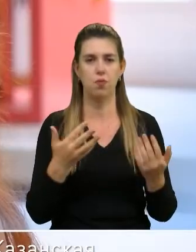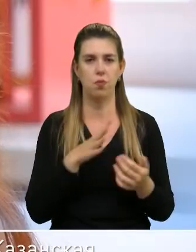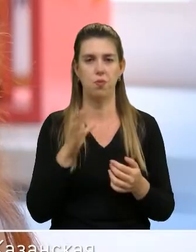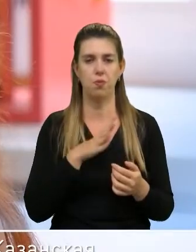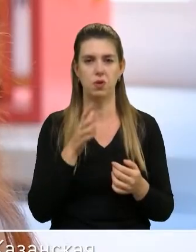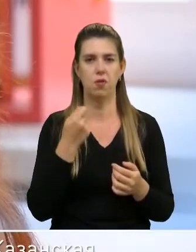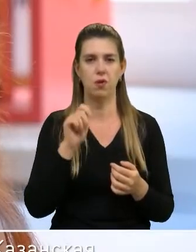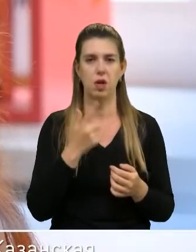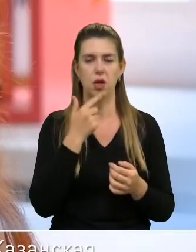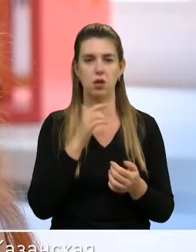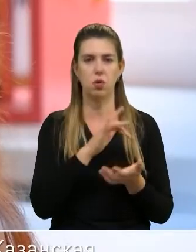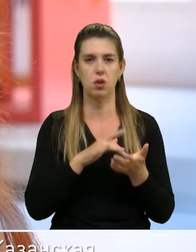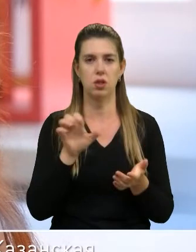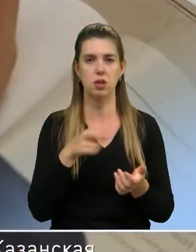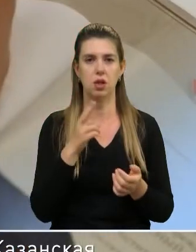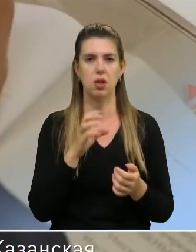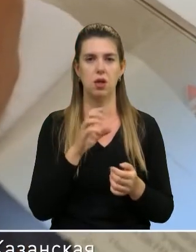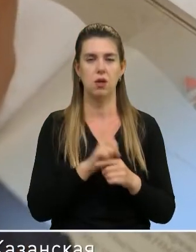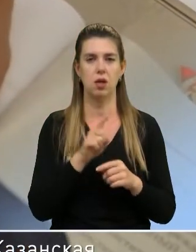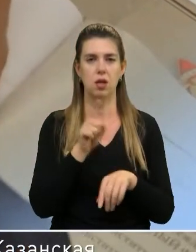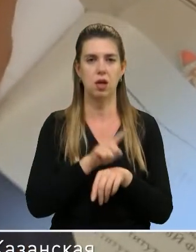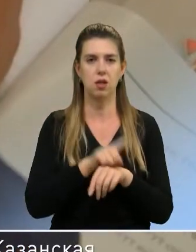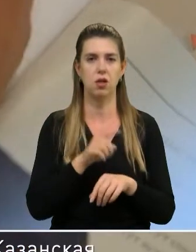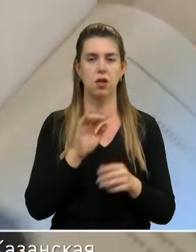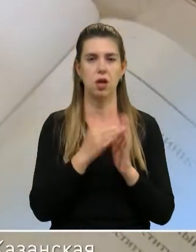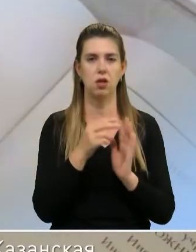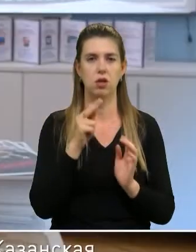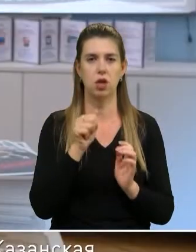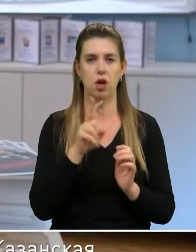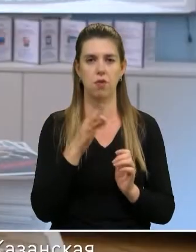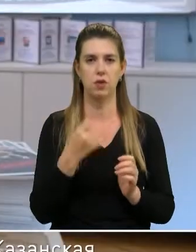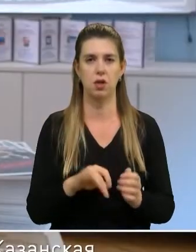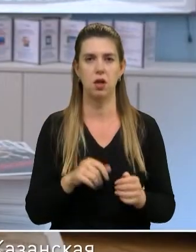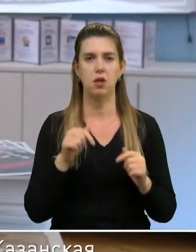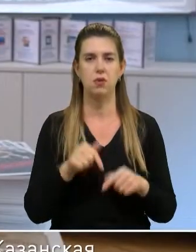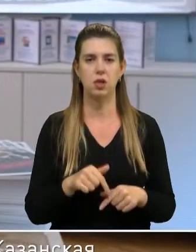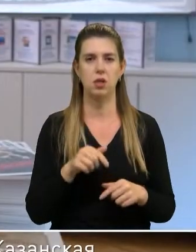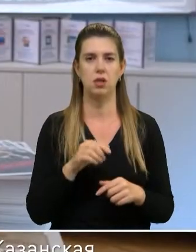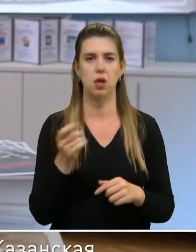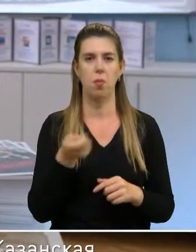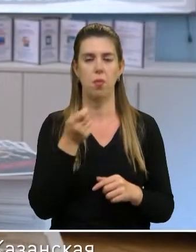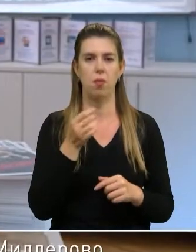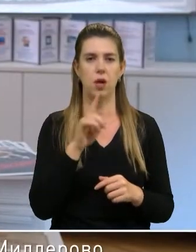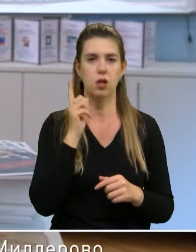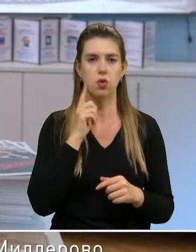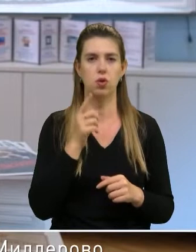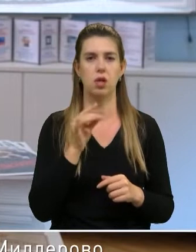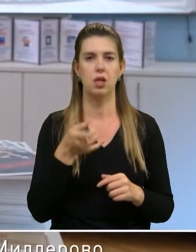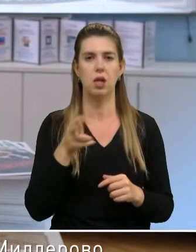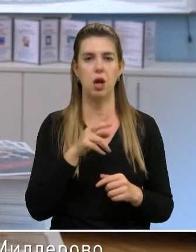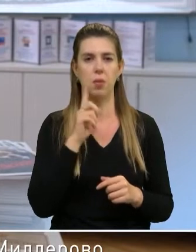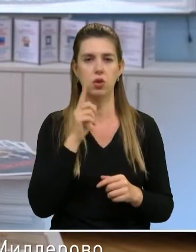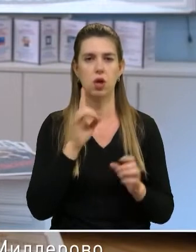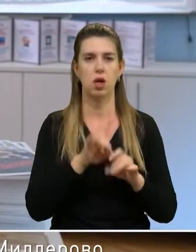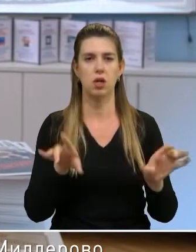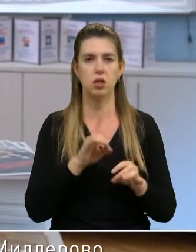за Красный город-сад, в атаку с танкистами у поселка Чкаловский. Здесь и о молодежи, и для молодежи